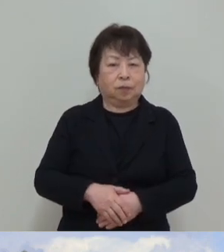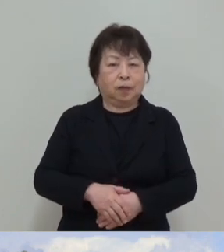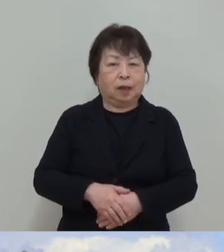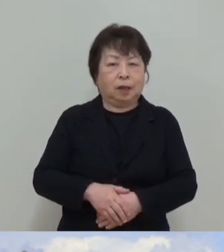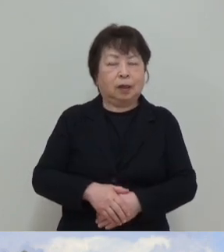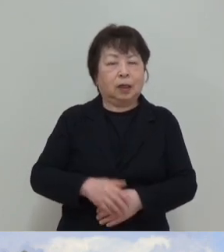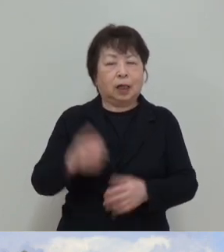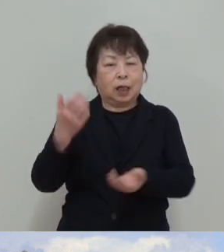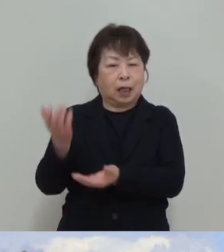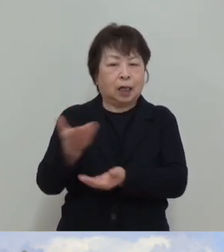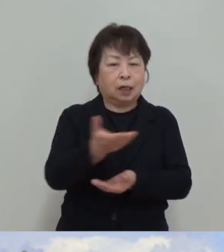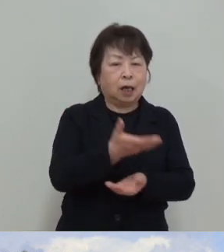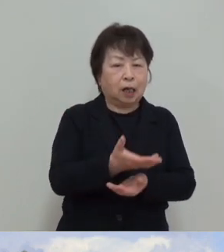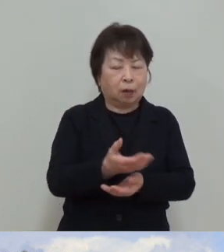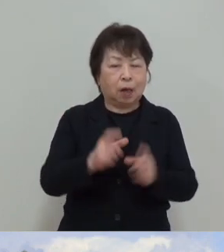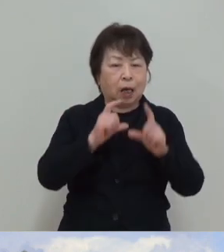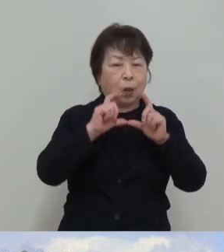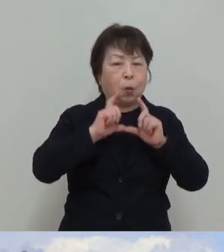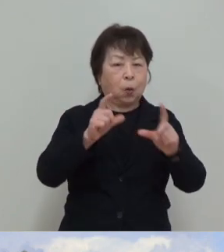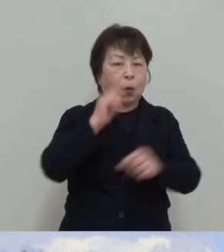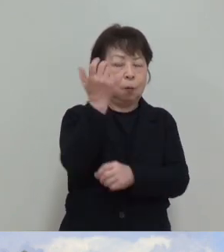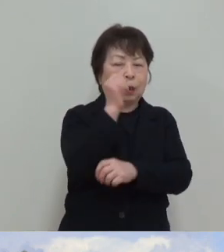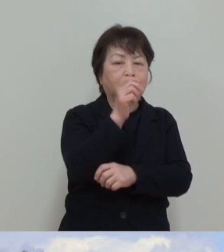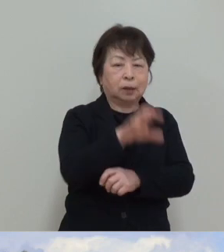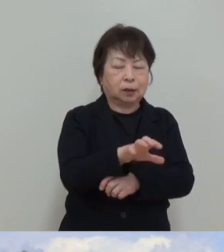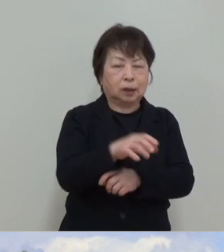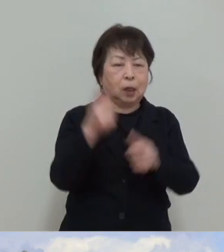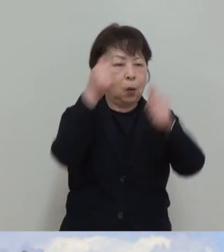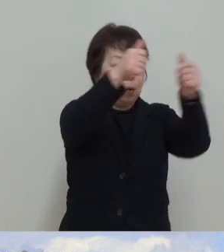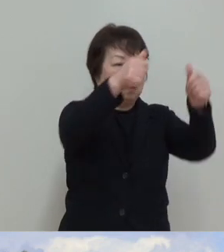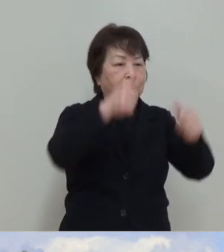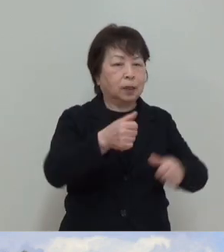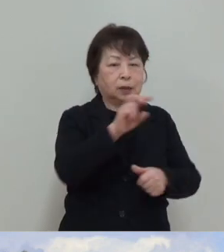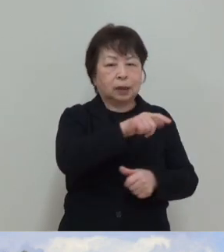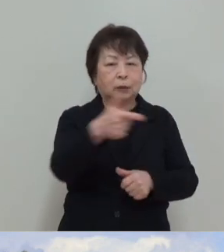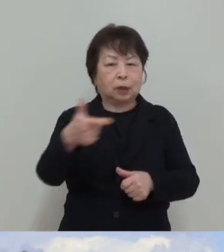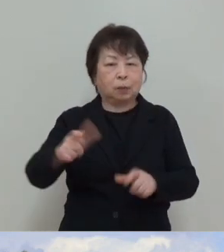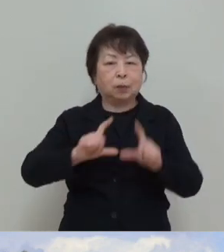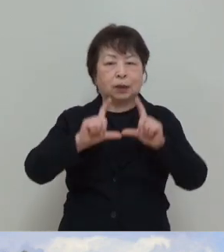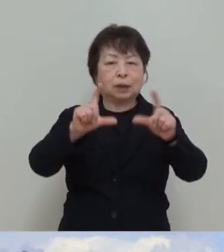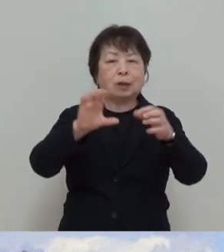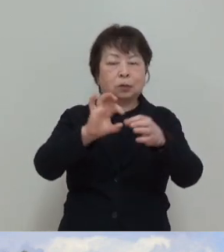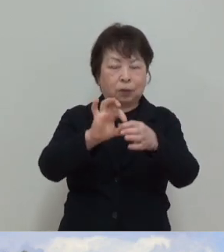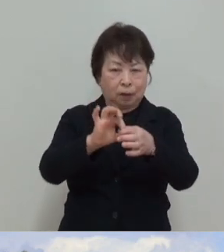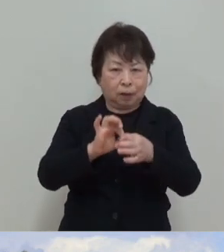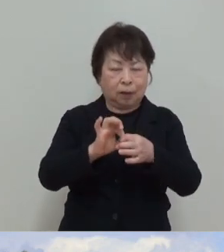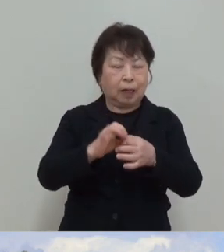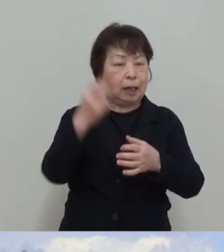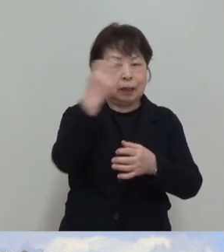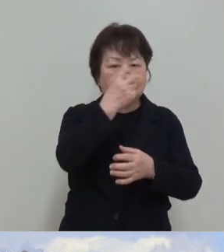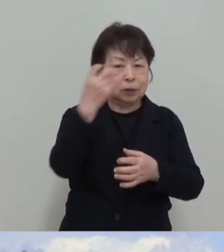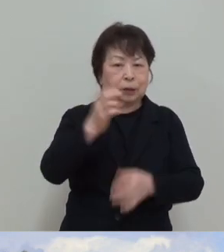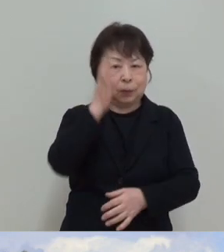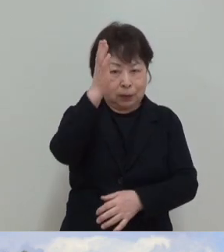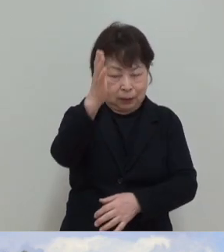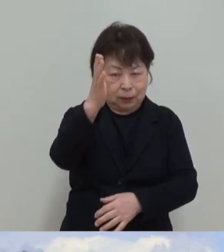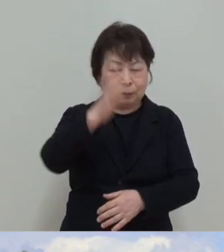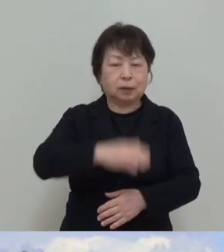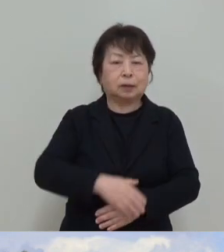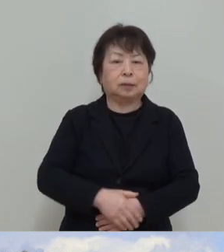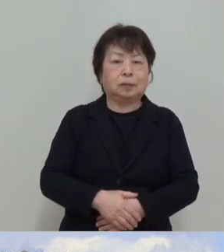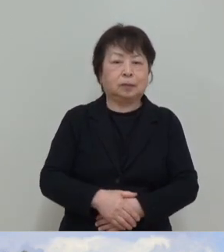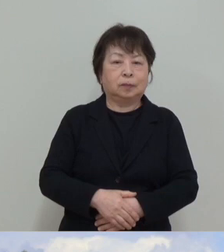や広報森町ホームページなどでもお知らせしますので、確認をお願いします。